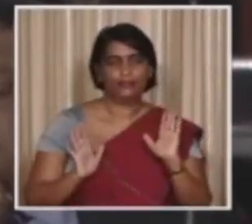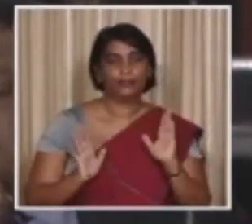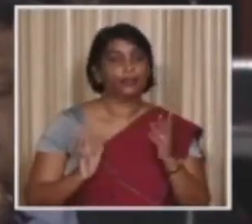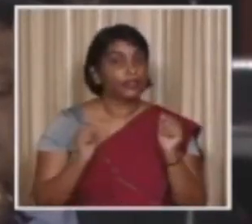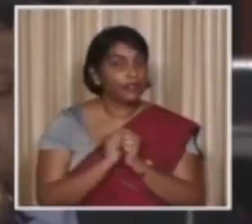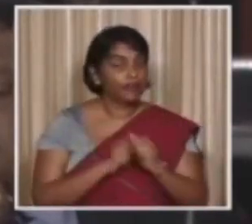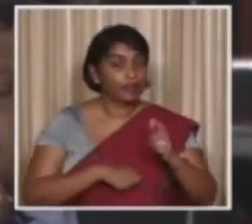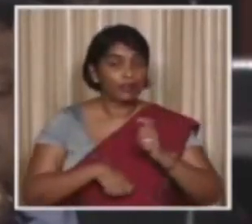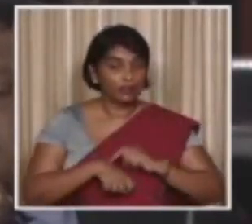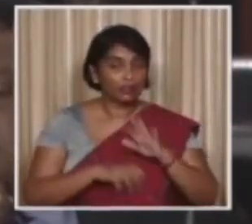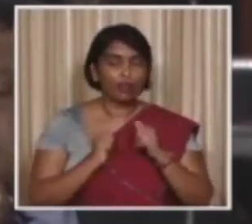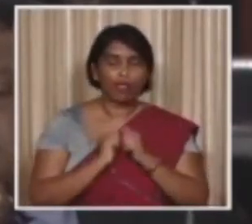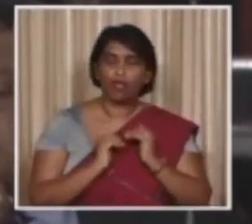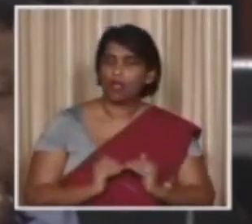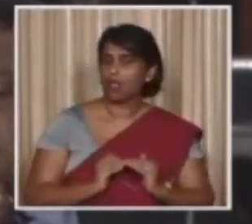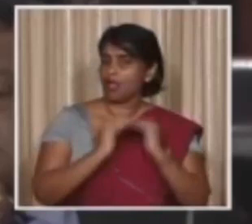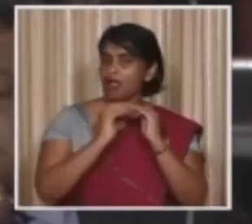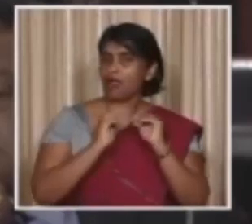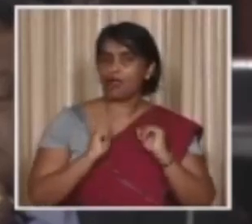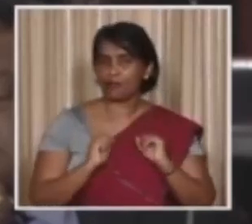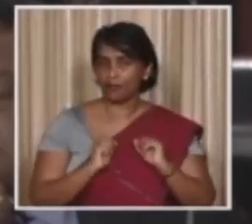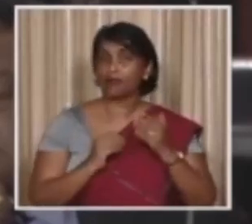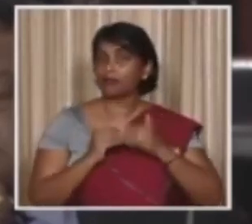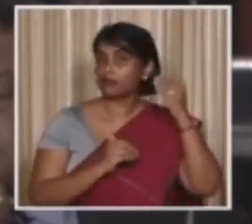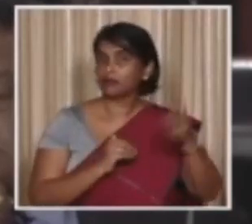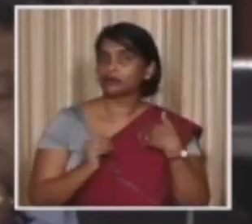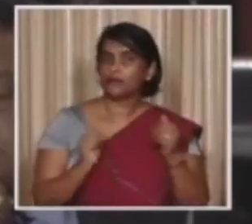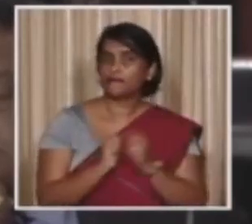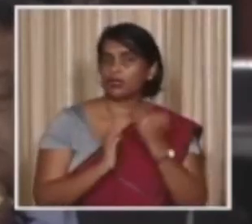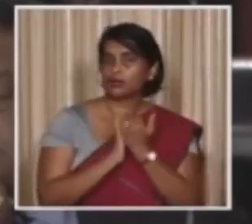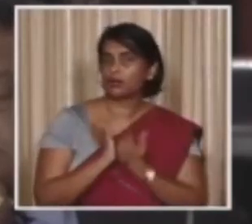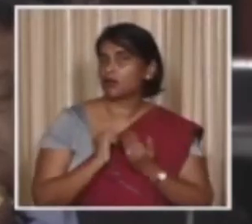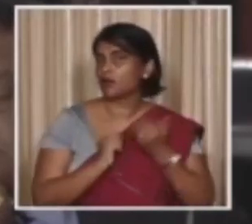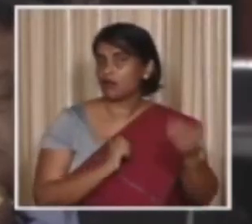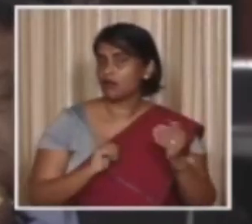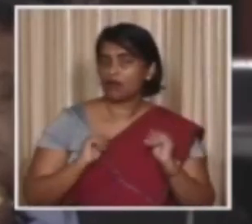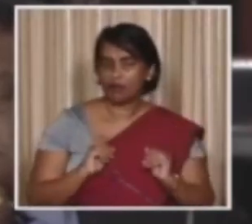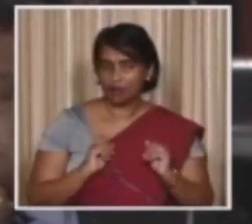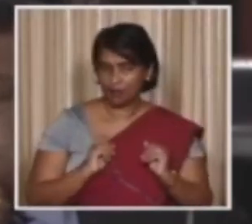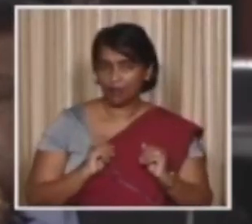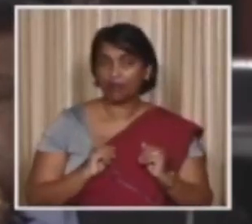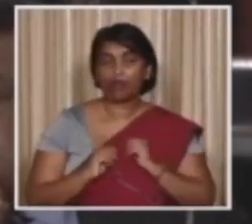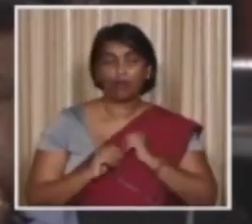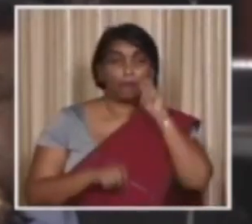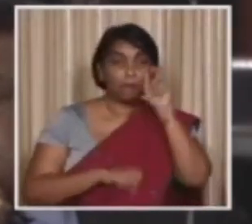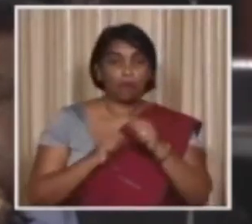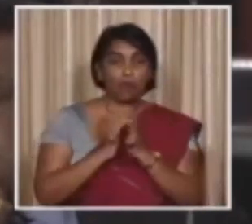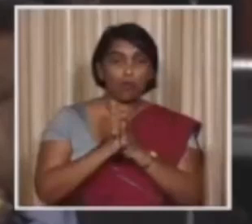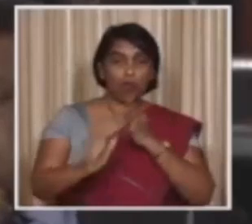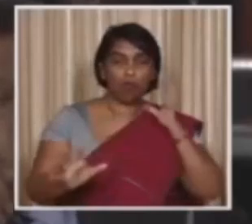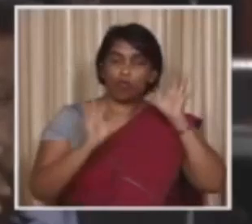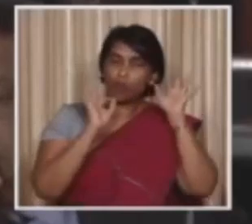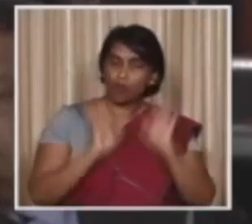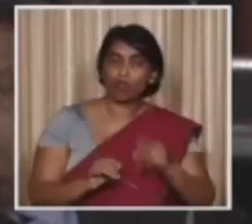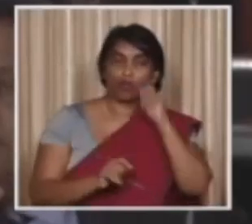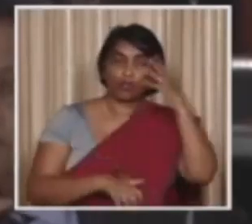කරන්න ඕනේ මේ වෙලාවේ අපි මේක කොහොමද ගොඩගන්නේ? මෙතනින් එහාට අපි කොහොමද මේ වැඩේ ගෙනියන්නේ? කොහොමද මිනිස්සුන්ව පෝලිං නොල්ල නොතියන්නේ? පෝලිං